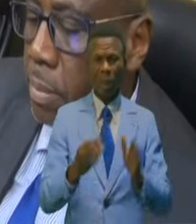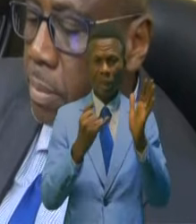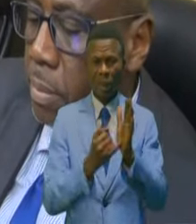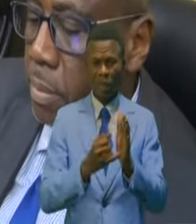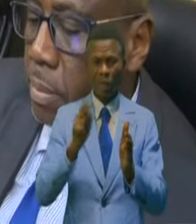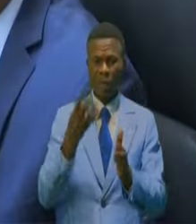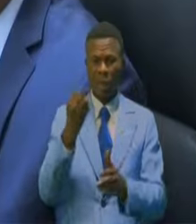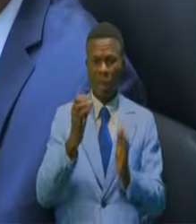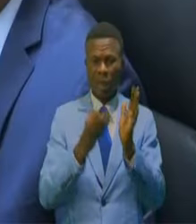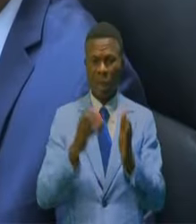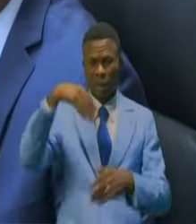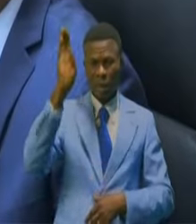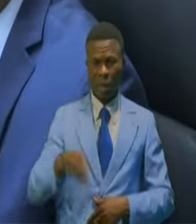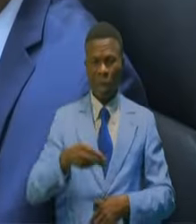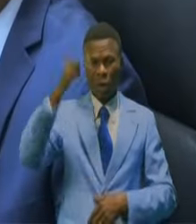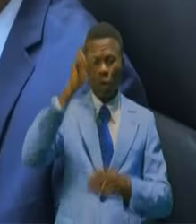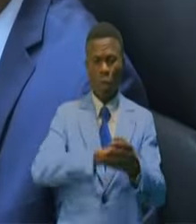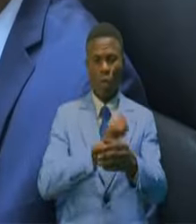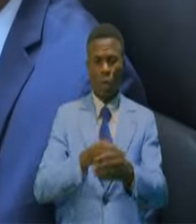206,47%. Et du Nord Kivu,